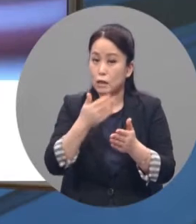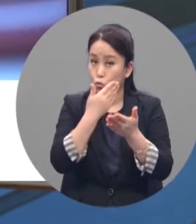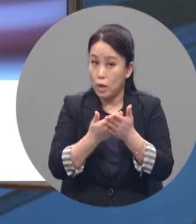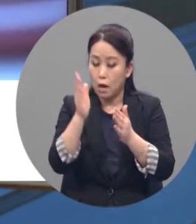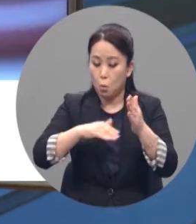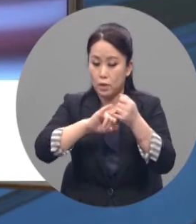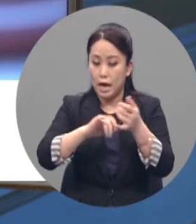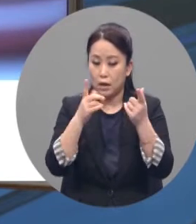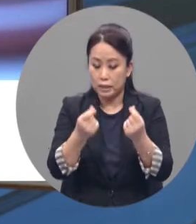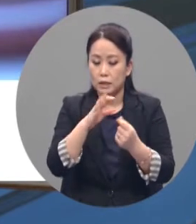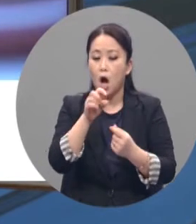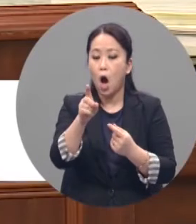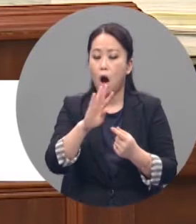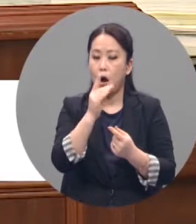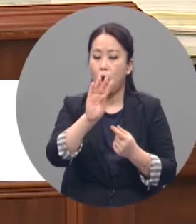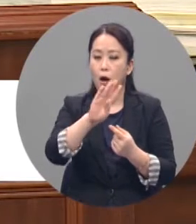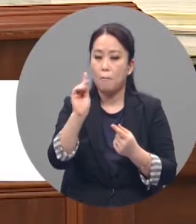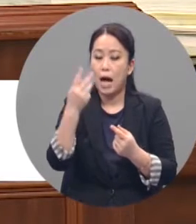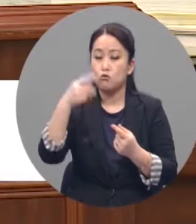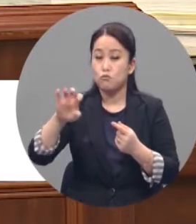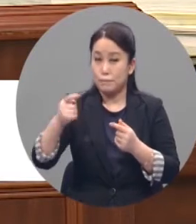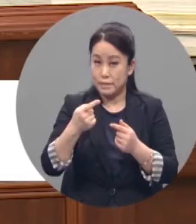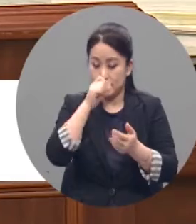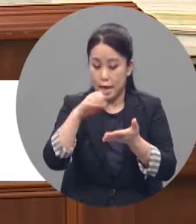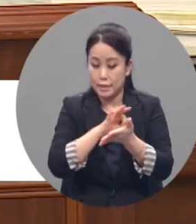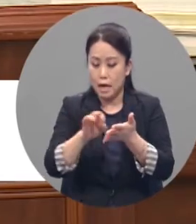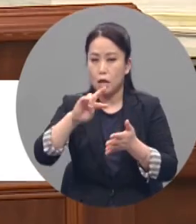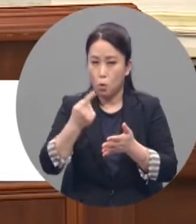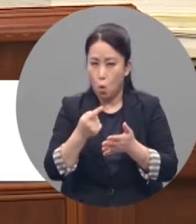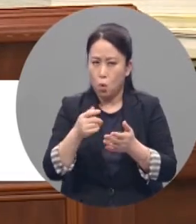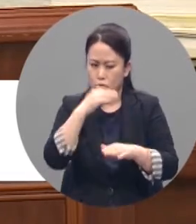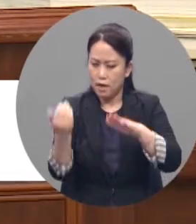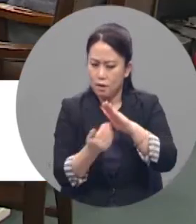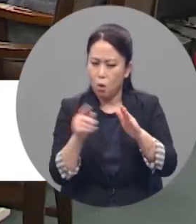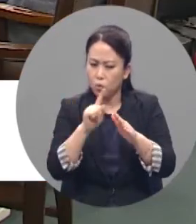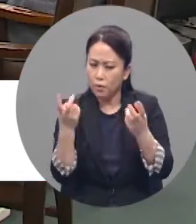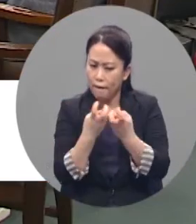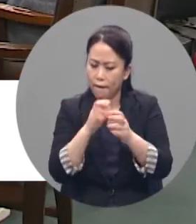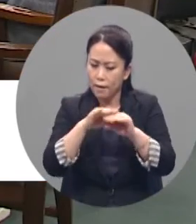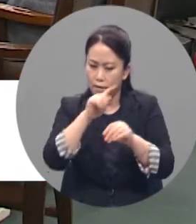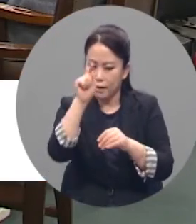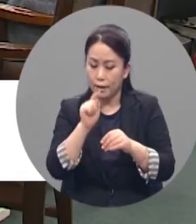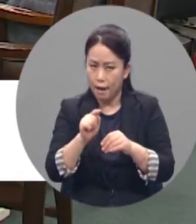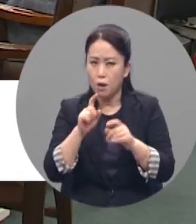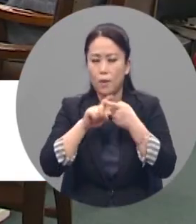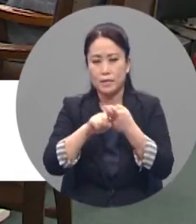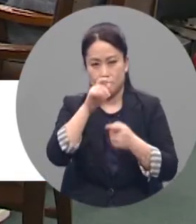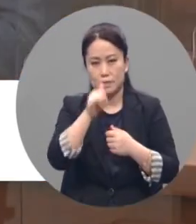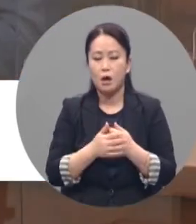쟁점 사안입니다. 지난 7월 1차 추경에서 전액 삭감됐지만 부산시는 이번 2차